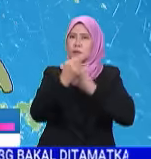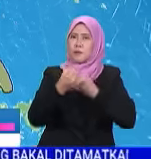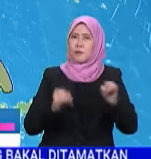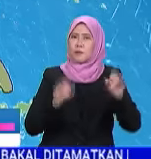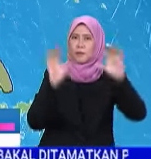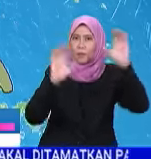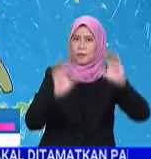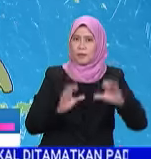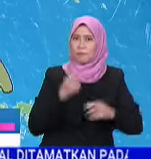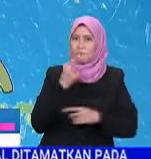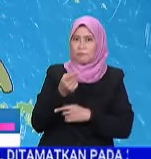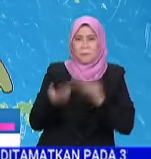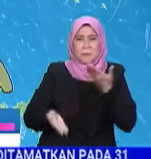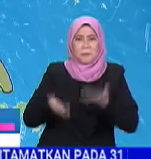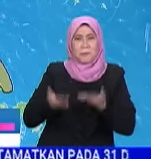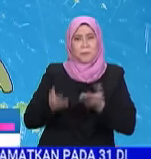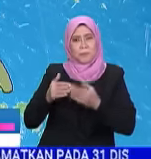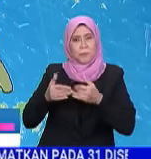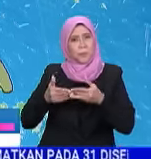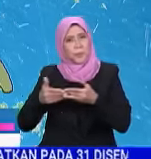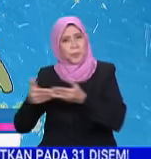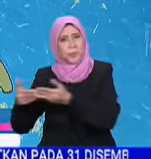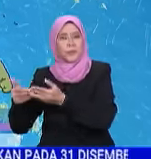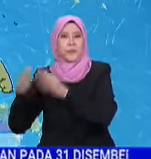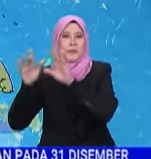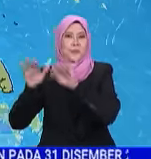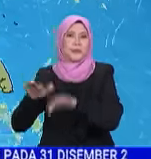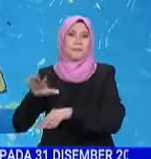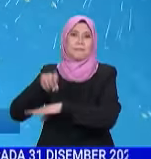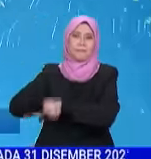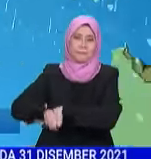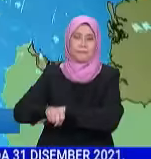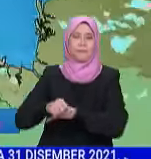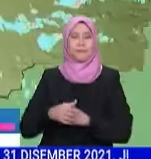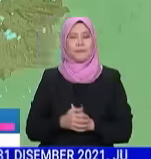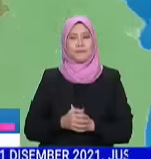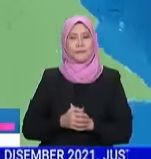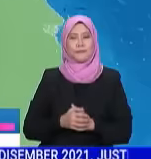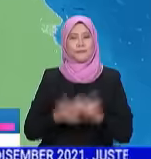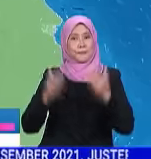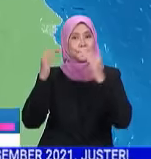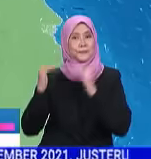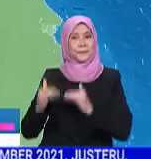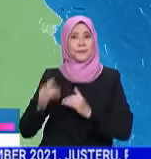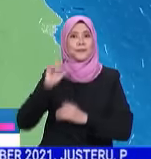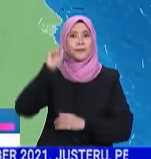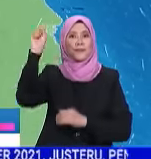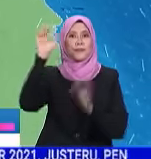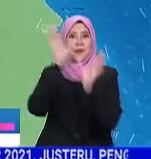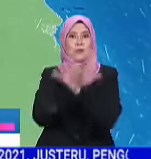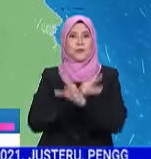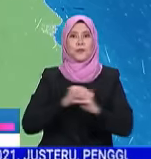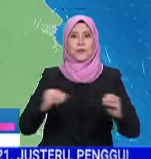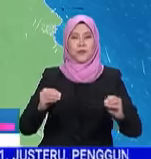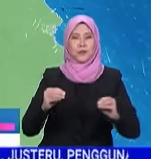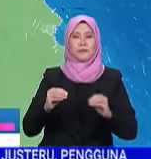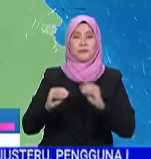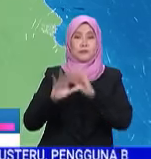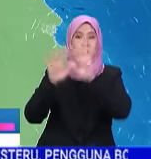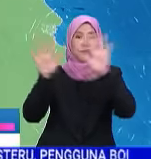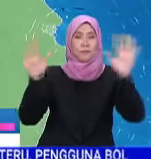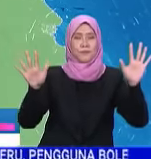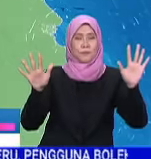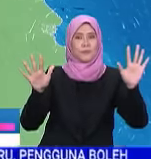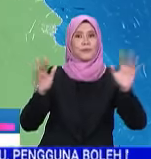ini boleh berlanjutan sehingga ke Malam ini kita beralih ke negeri Sabah dan juga Sarawak keadaan cerah mendominasi di